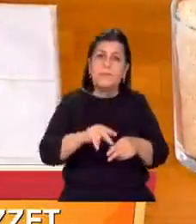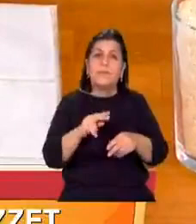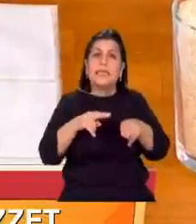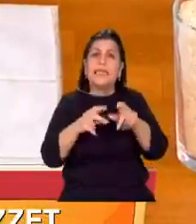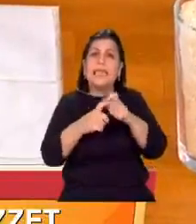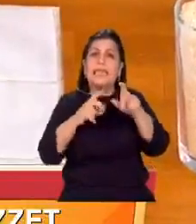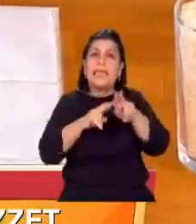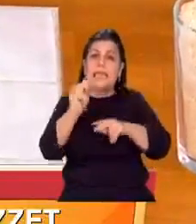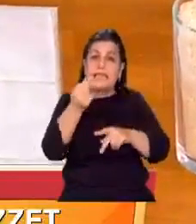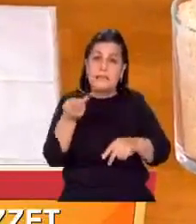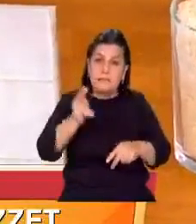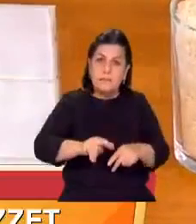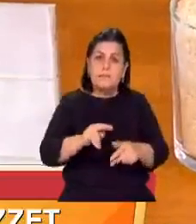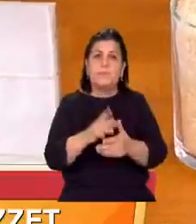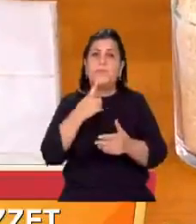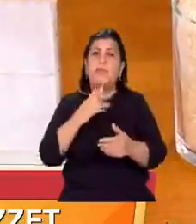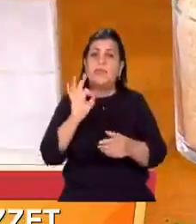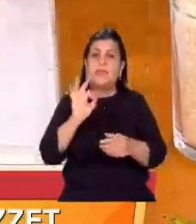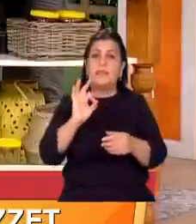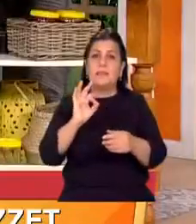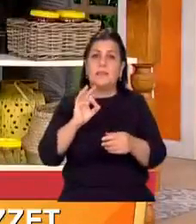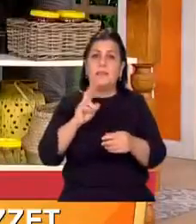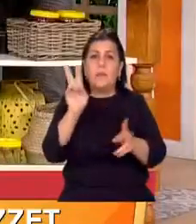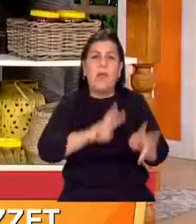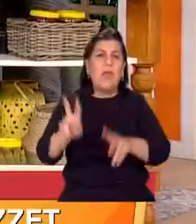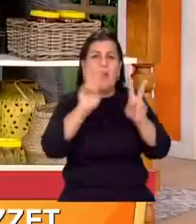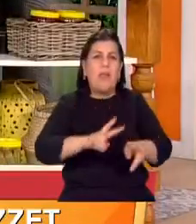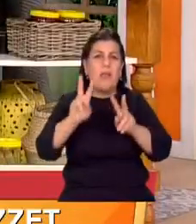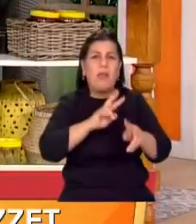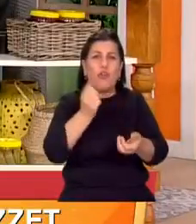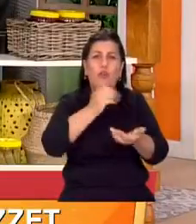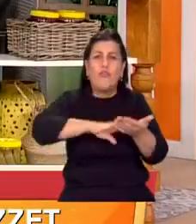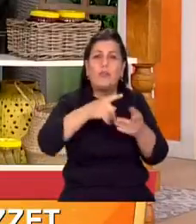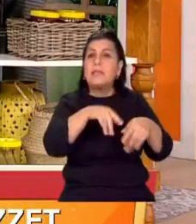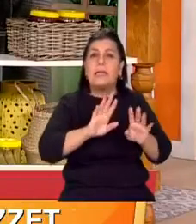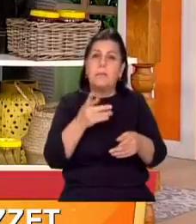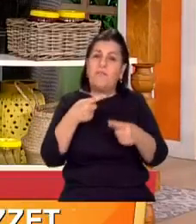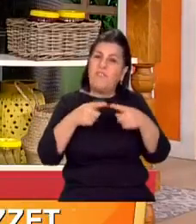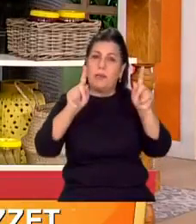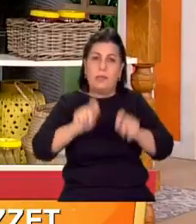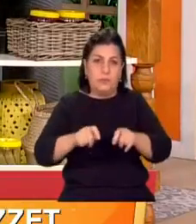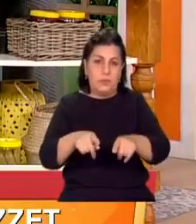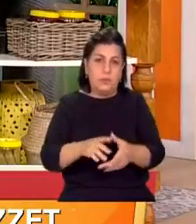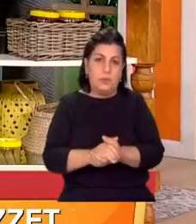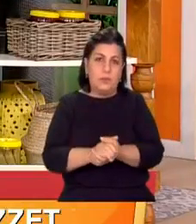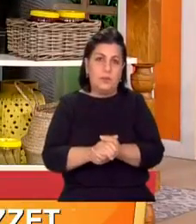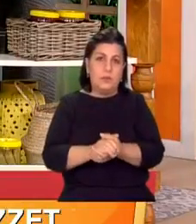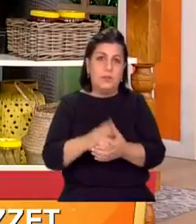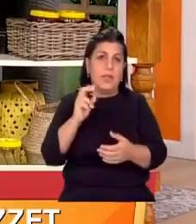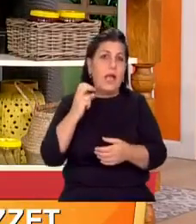kekik olması sana köftenin dışında bir lezzet yapacağız az bir şey tuzumuzu attık şurada